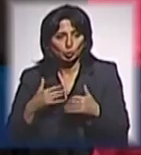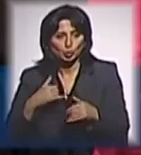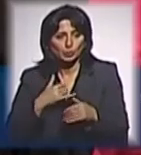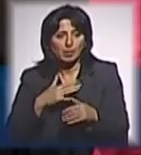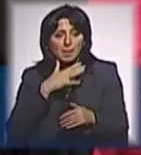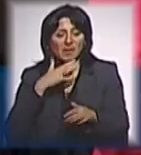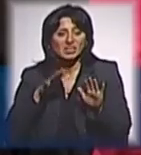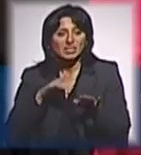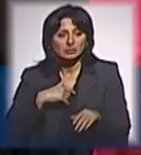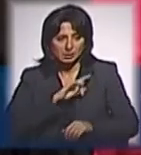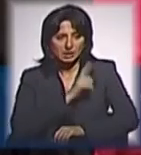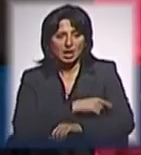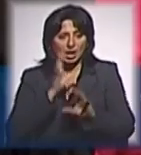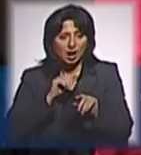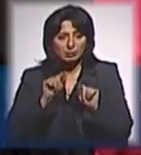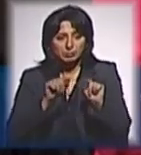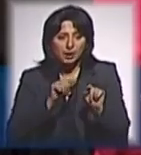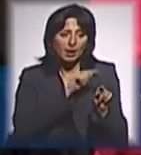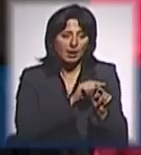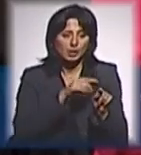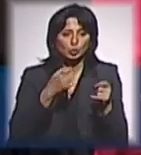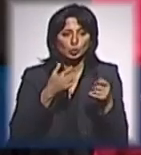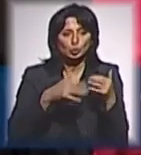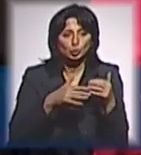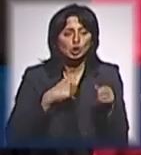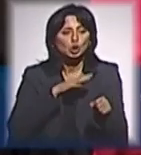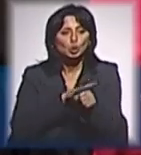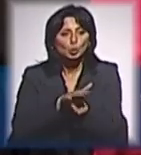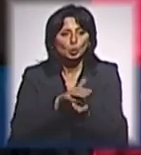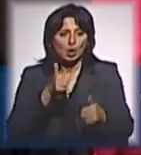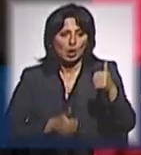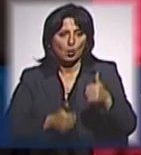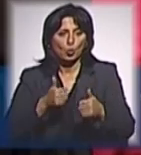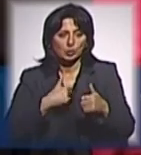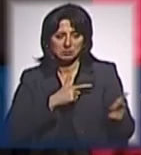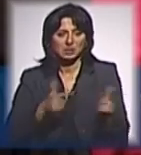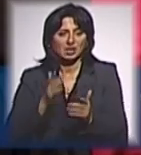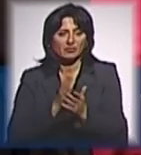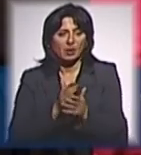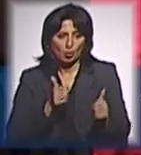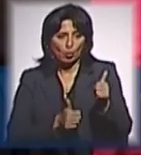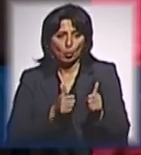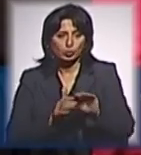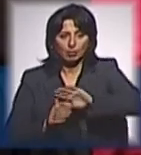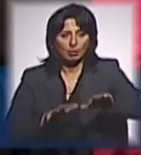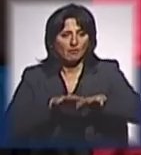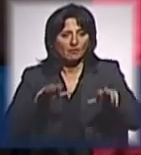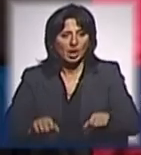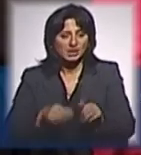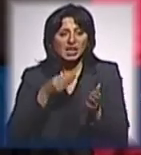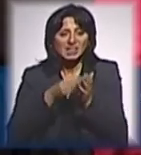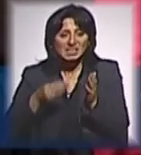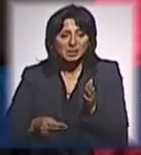ბევრი ადგილია, სადაც ჩვენ ძალიან ძლიერად ვართ წარმოდგენილი. ჩვენ სრულფასოვანი კონკურენციისთვის ვართ მზად, მიუხედავად